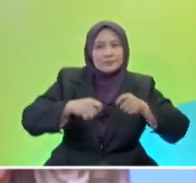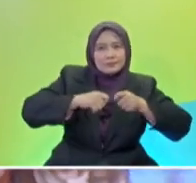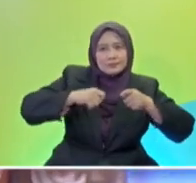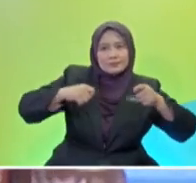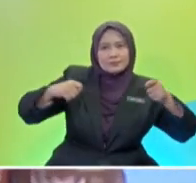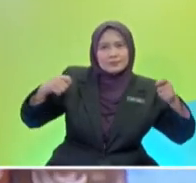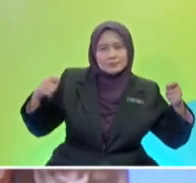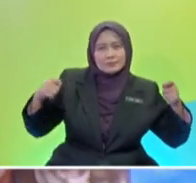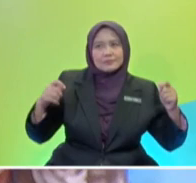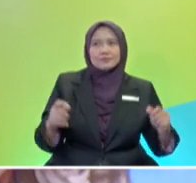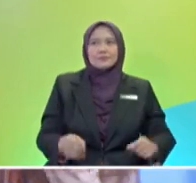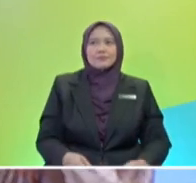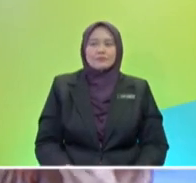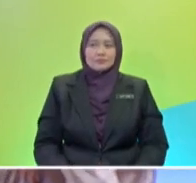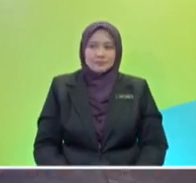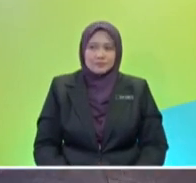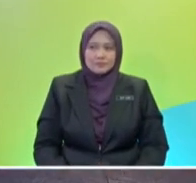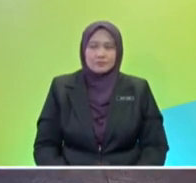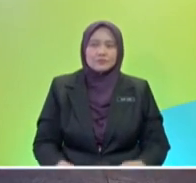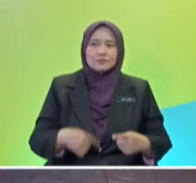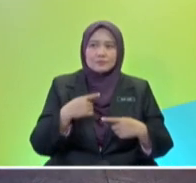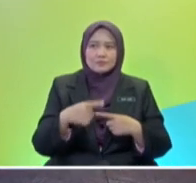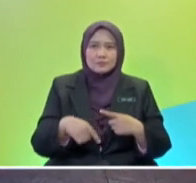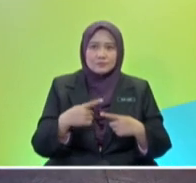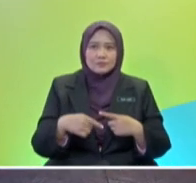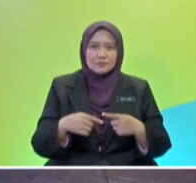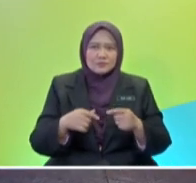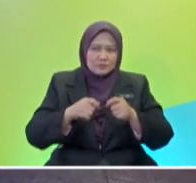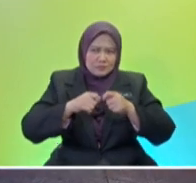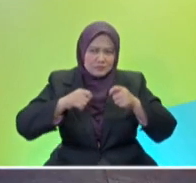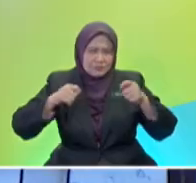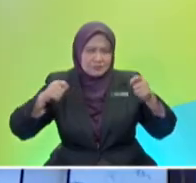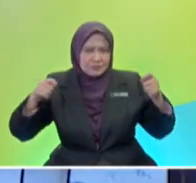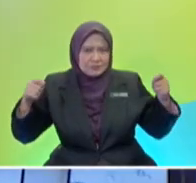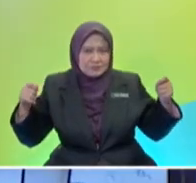spring ini Baik murid di rumah bila kita tidak regangkan sesuatu kita kena